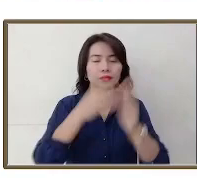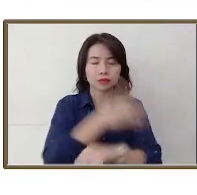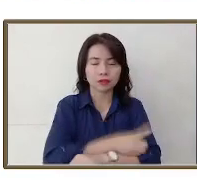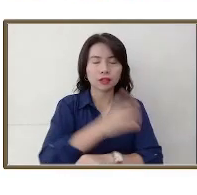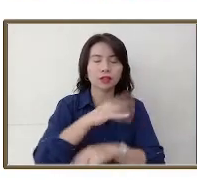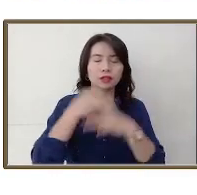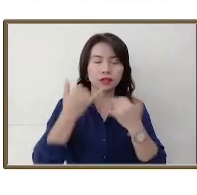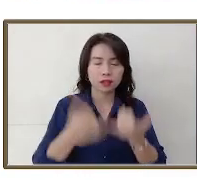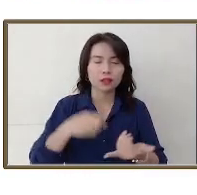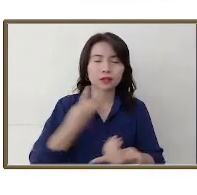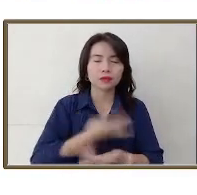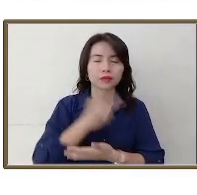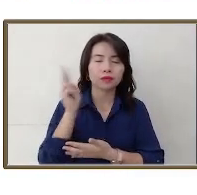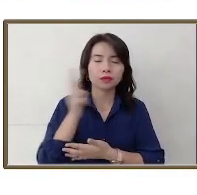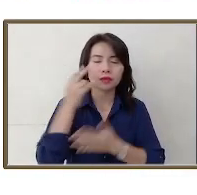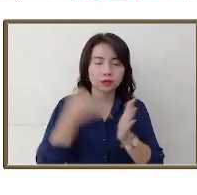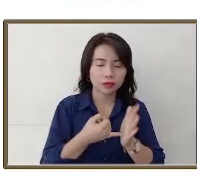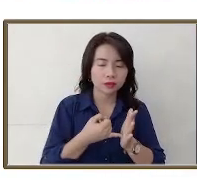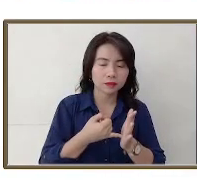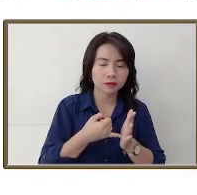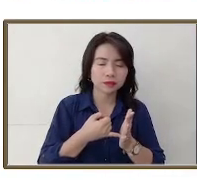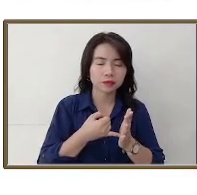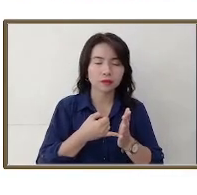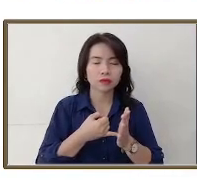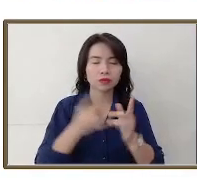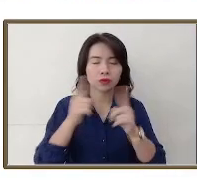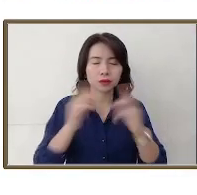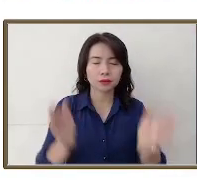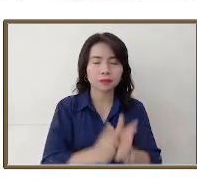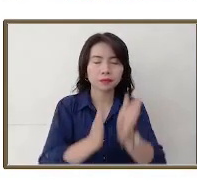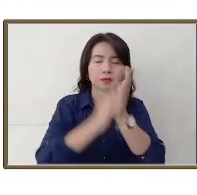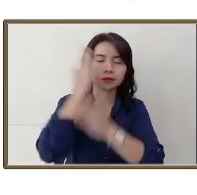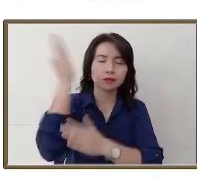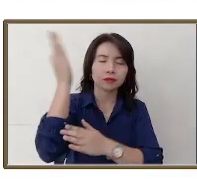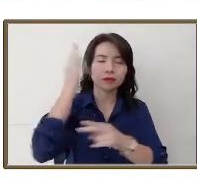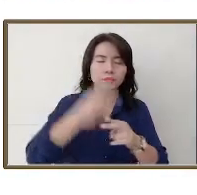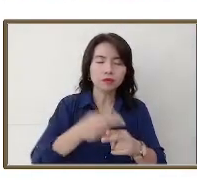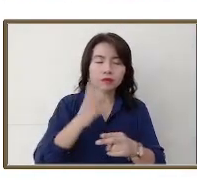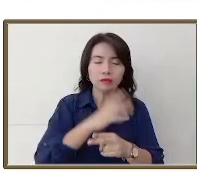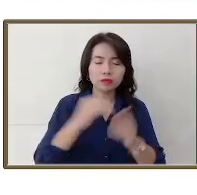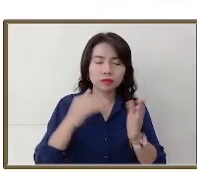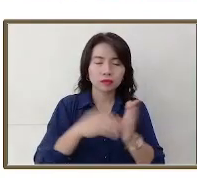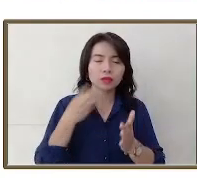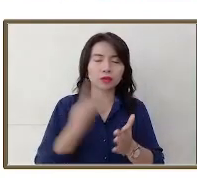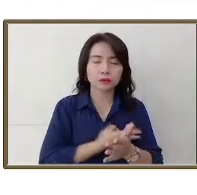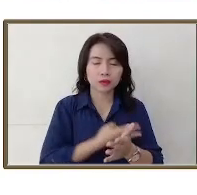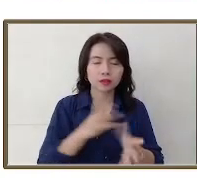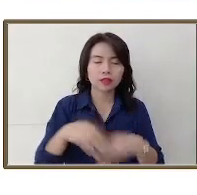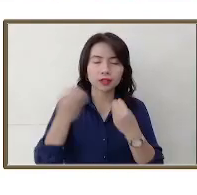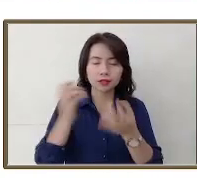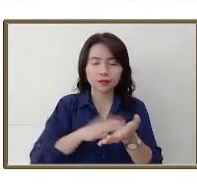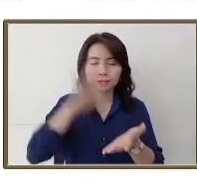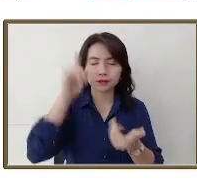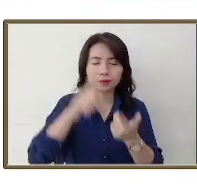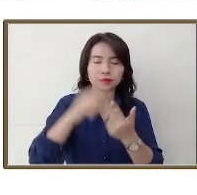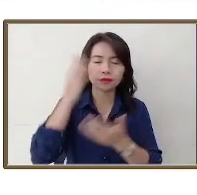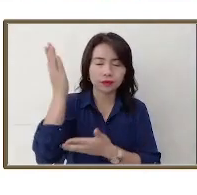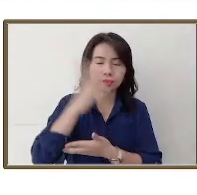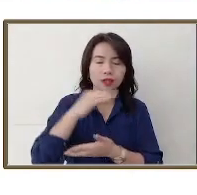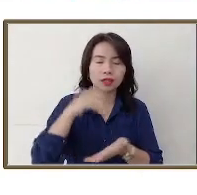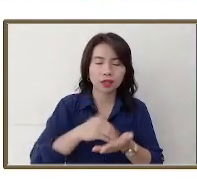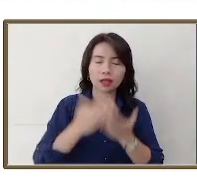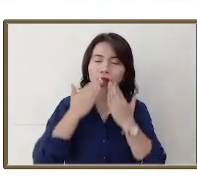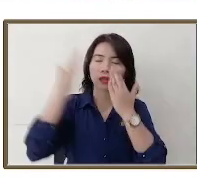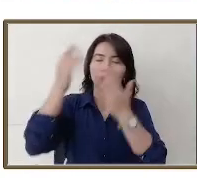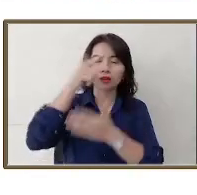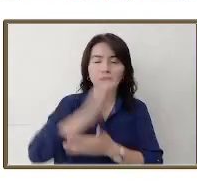namin magamit at nagamit, Panginoon, para itaas ang inyong pangalan at magbigay ng kapurihan po sa inyo. Salamat, Panginoon, sa mga